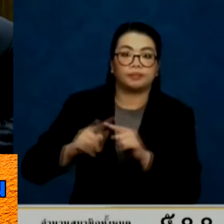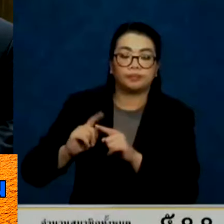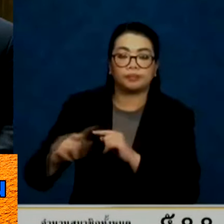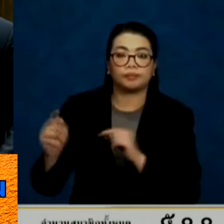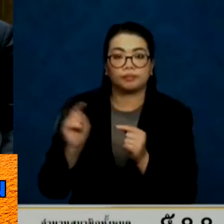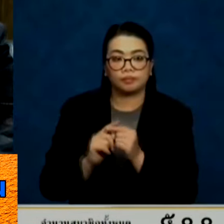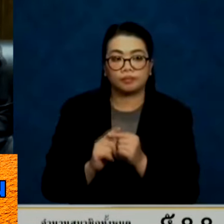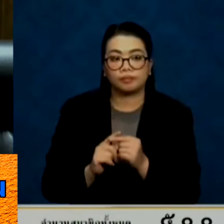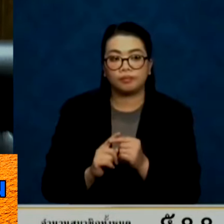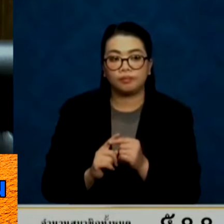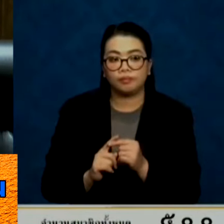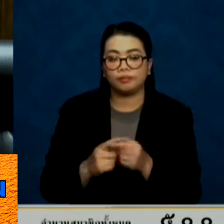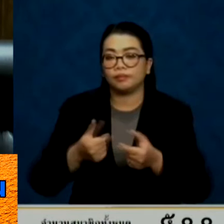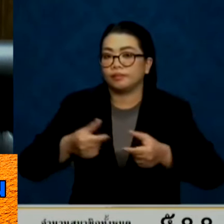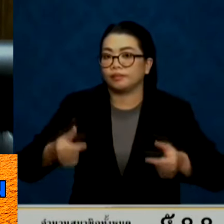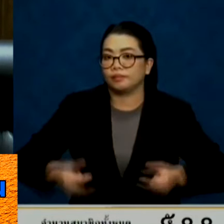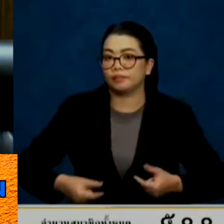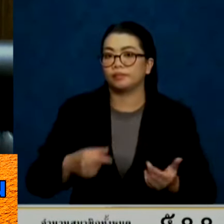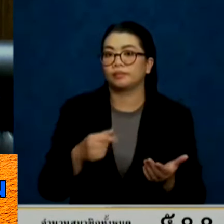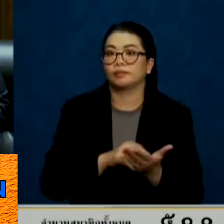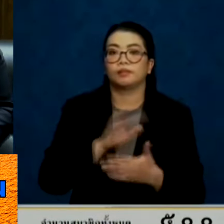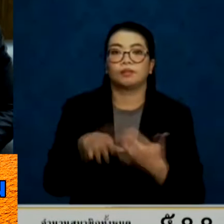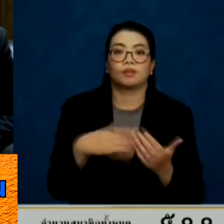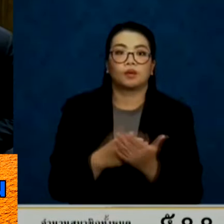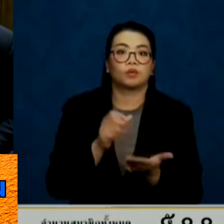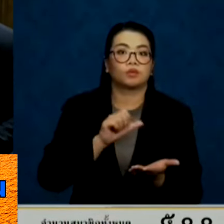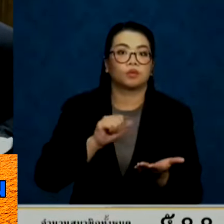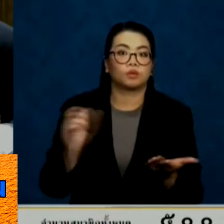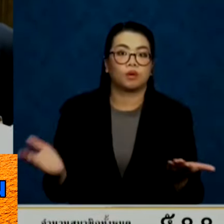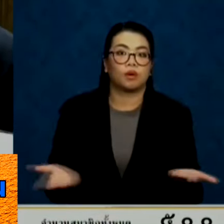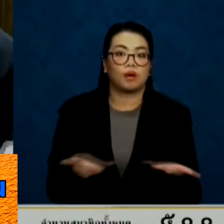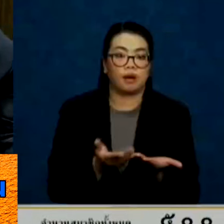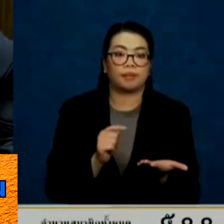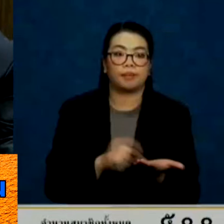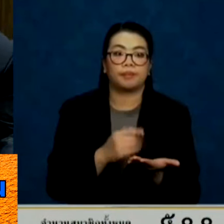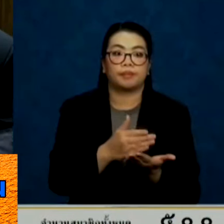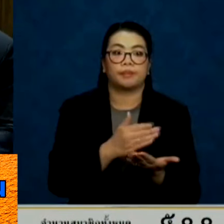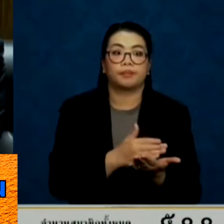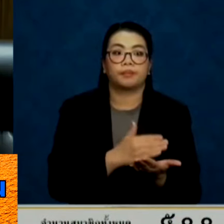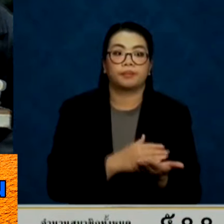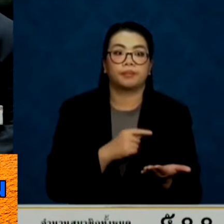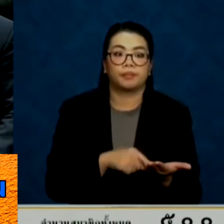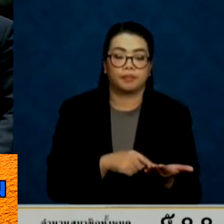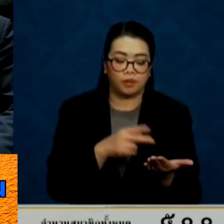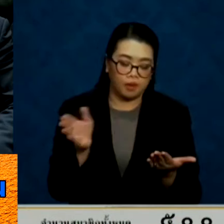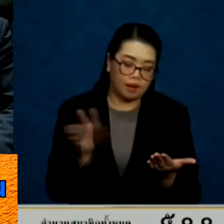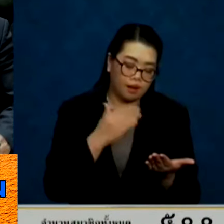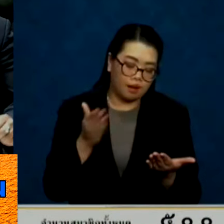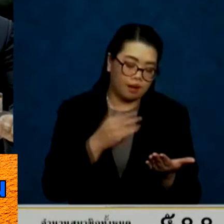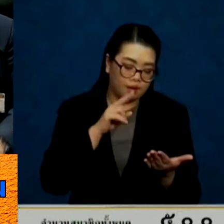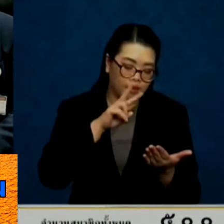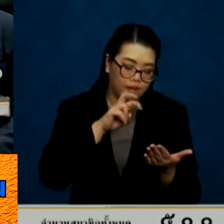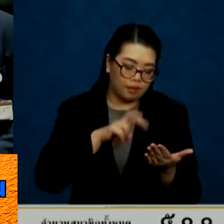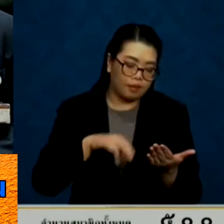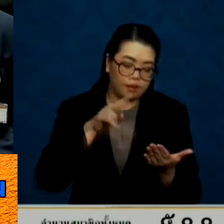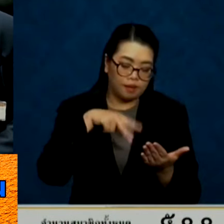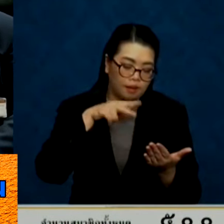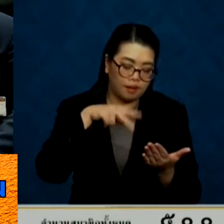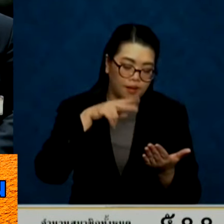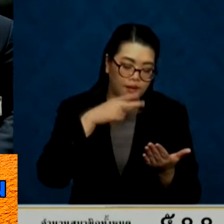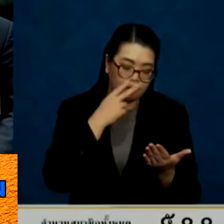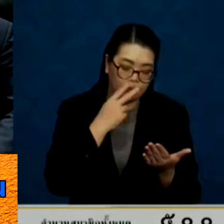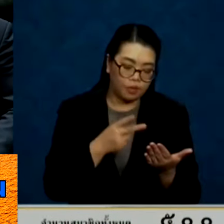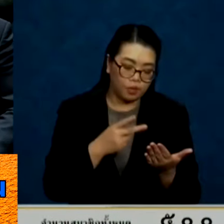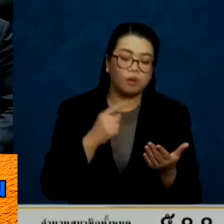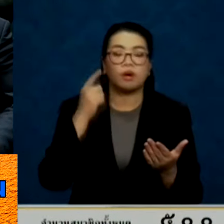องเอกสารที่ทุกคนสอสอทุทานไดรบแจกมาผมกได้รบแจกมาผมก็พยายามนงดูนงศึกษาหลายส่งหายอย่าง